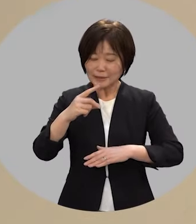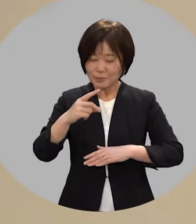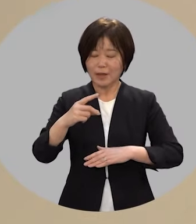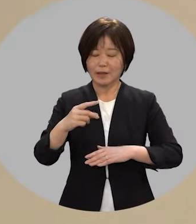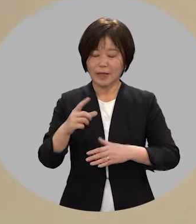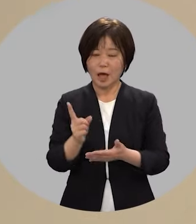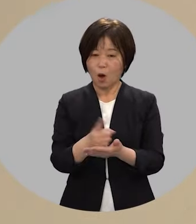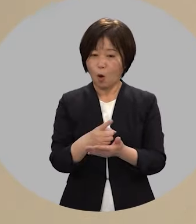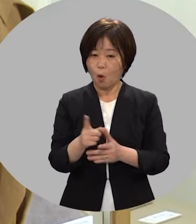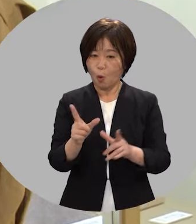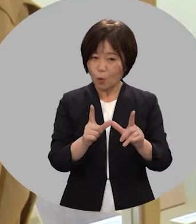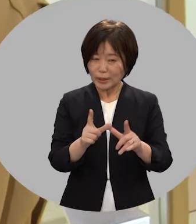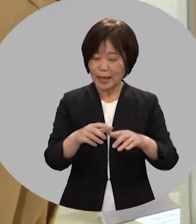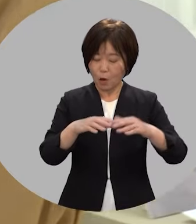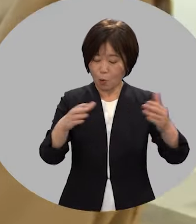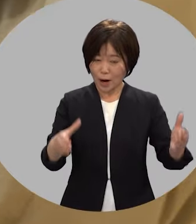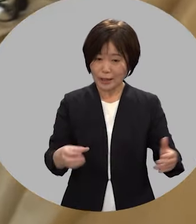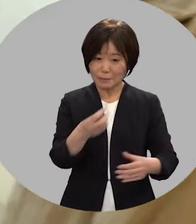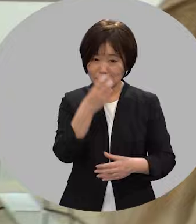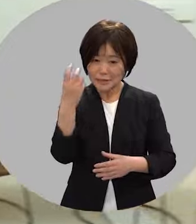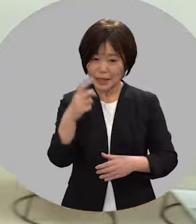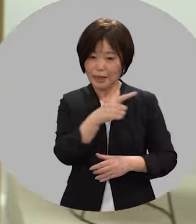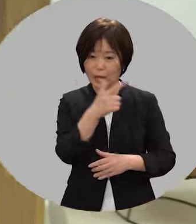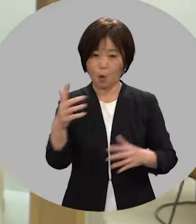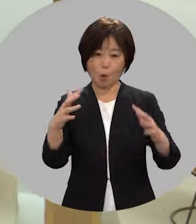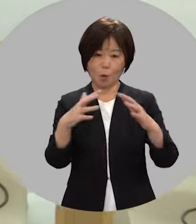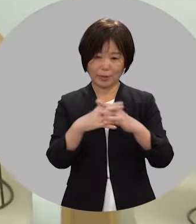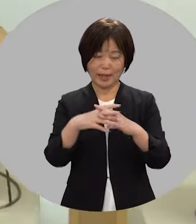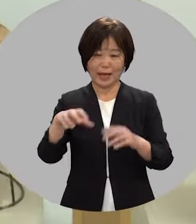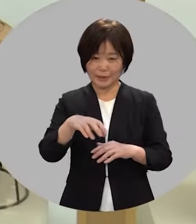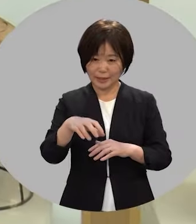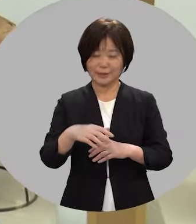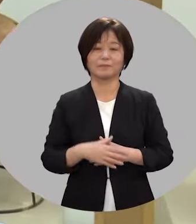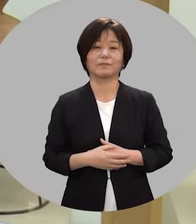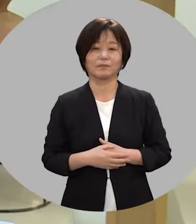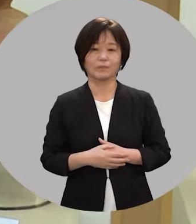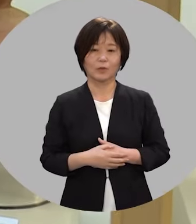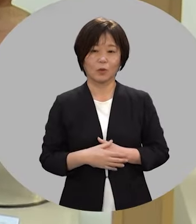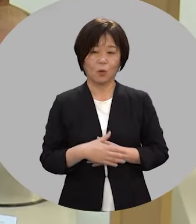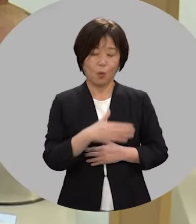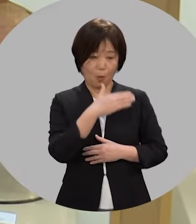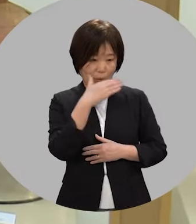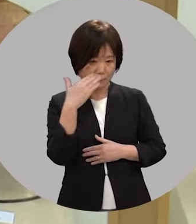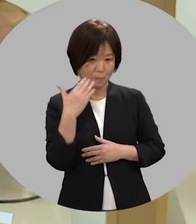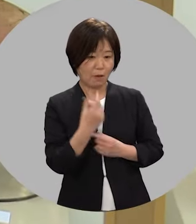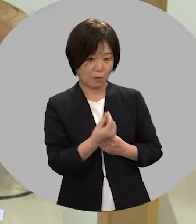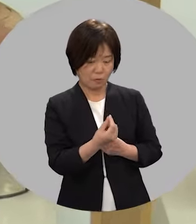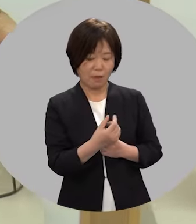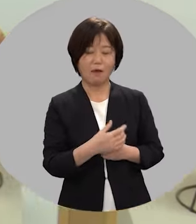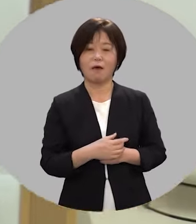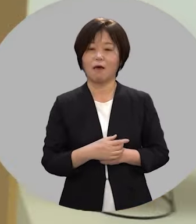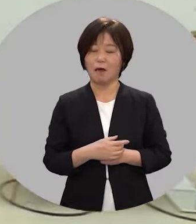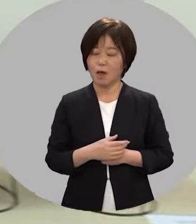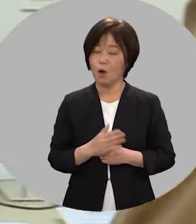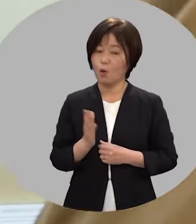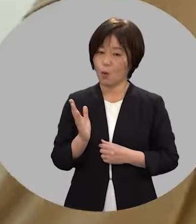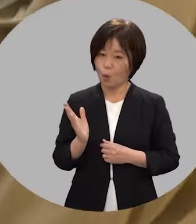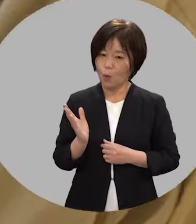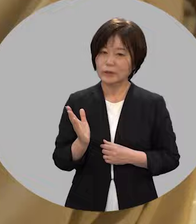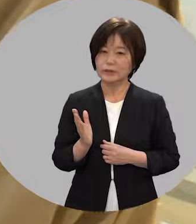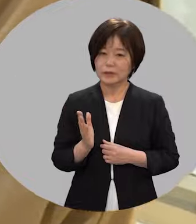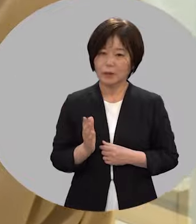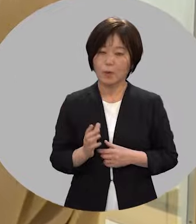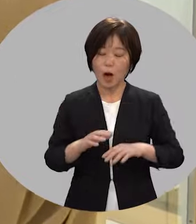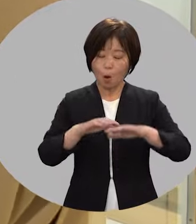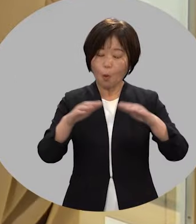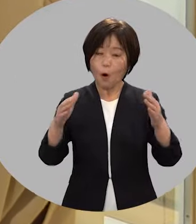跡。 こちらとってもこう迫力のある壺が並んでますね、 はいはい、こちらの壺は方